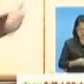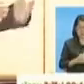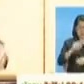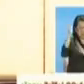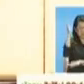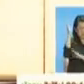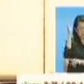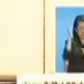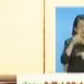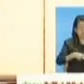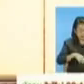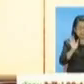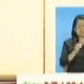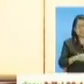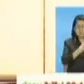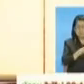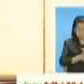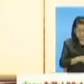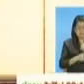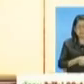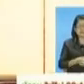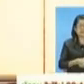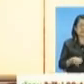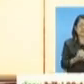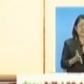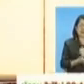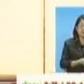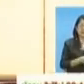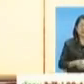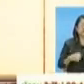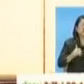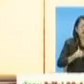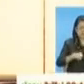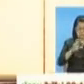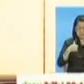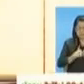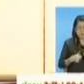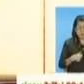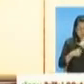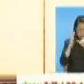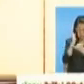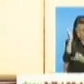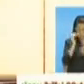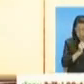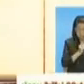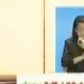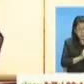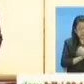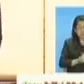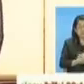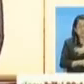ใต้ให้ประชาธิปัตย์ไปเถอะเสียของเหนื่อยผมไม่เคยปราศัยเลยภาคใต้เพราะเขาไม่